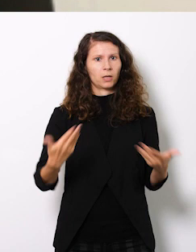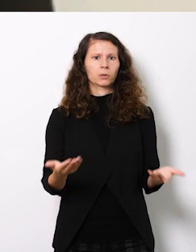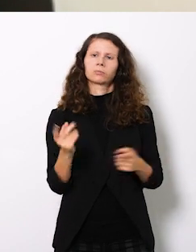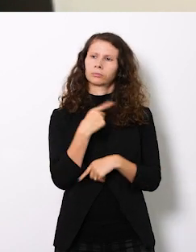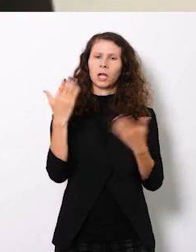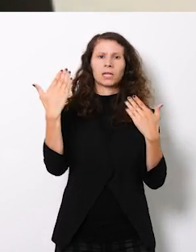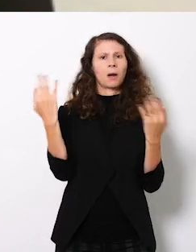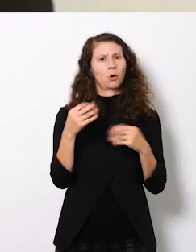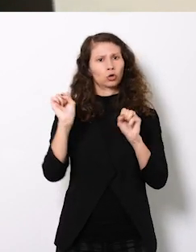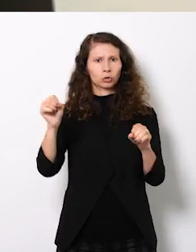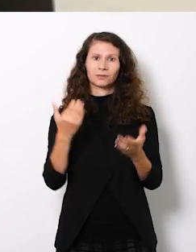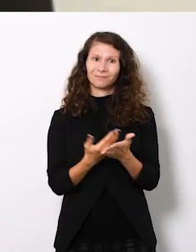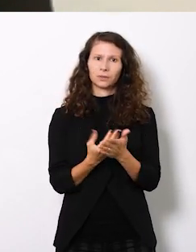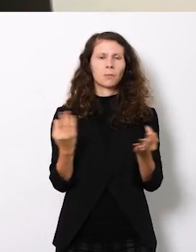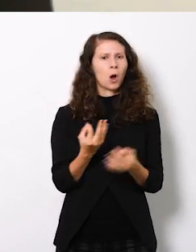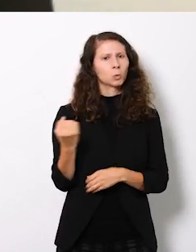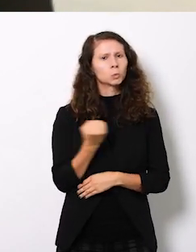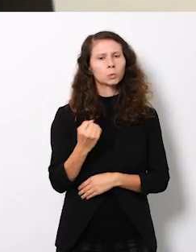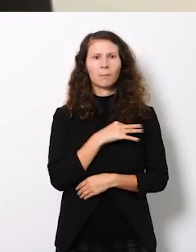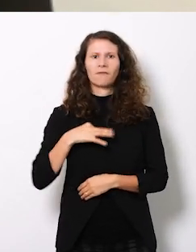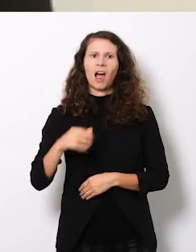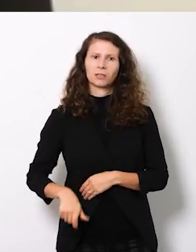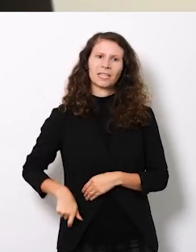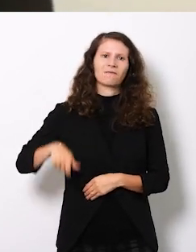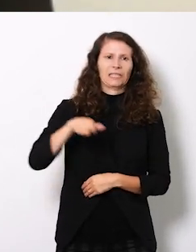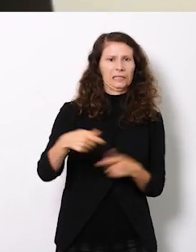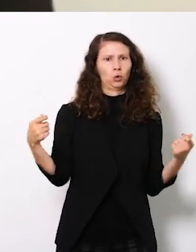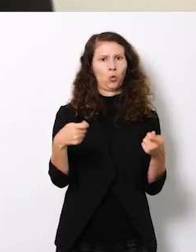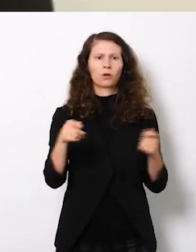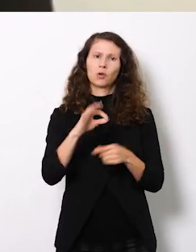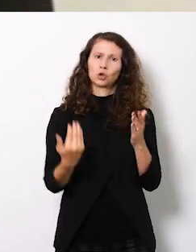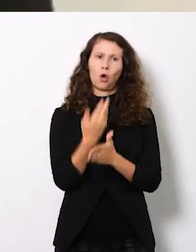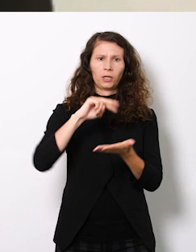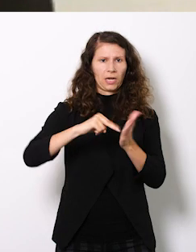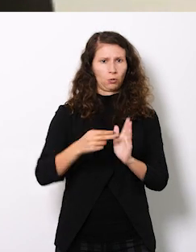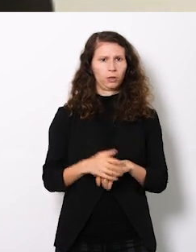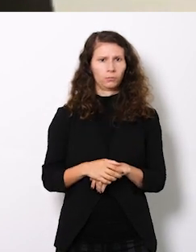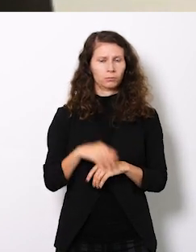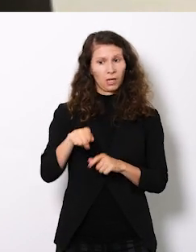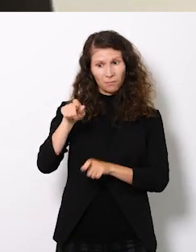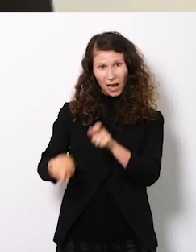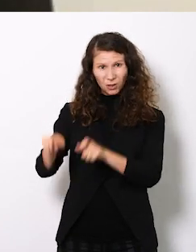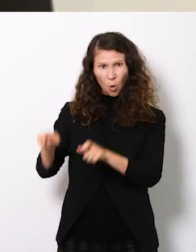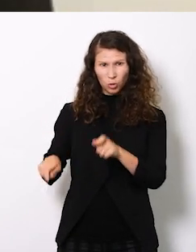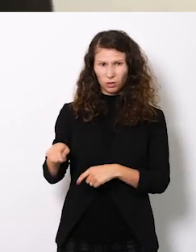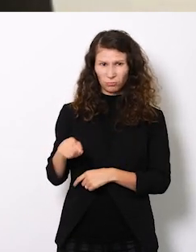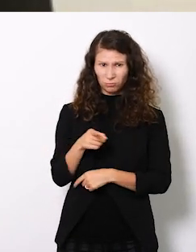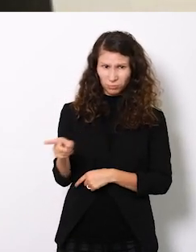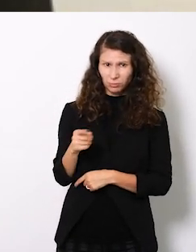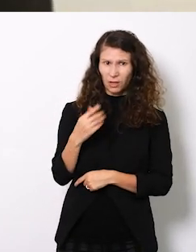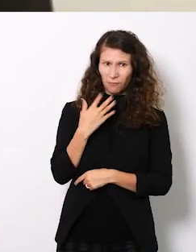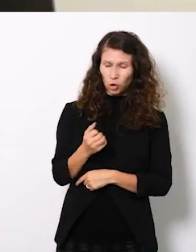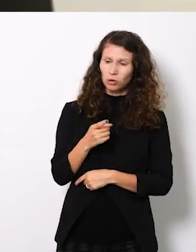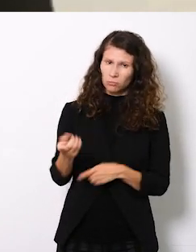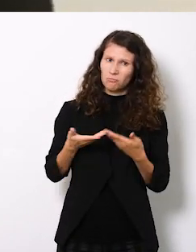werden. Dafür brauchen wir enorme private Investitionen in neue Technologien. Und man kann nicht die Leute belasten, von denen man